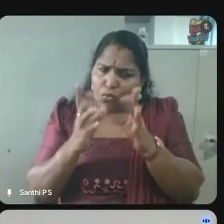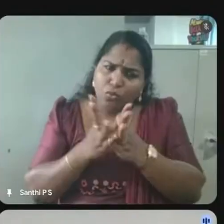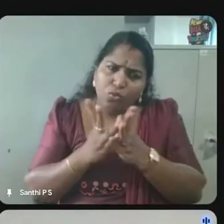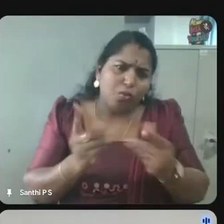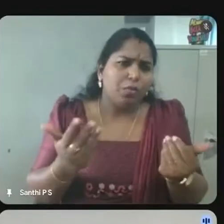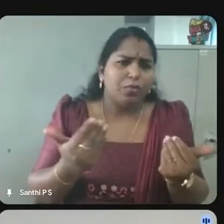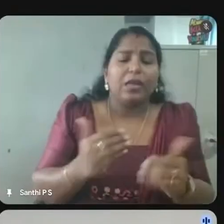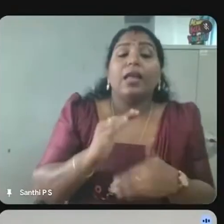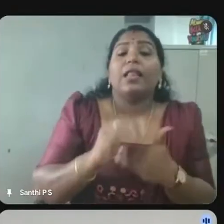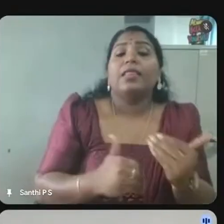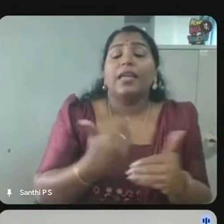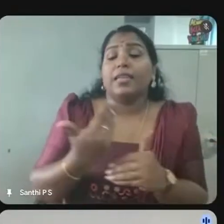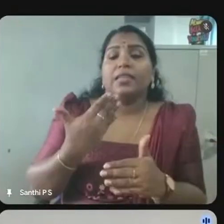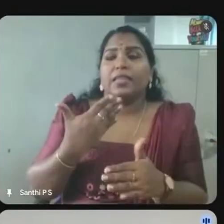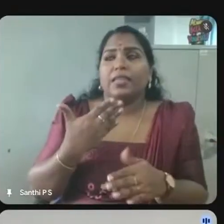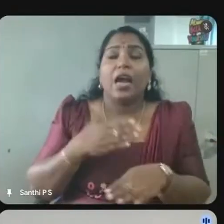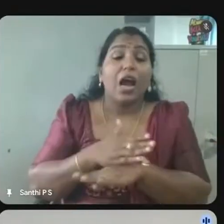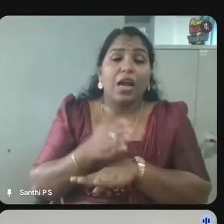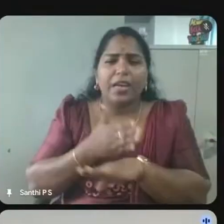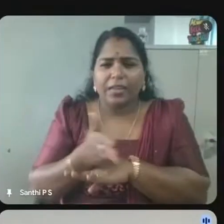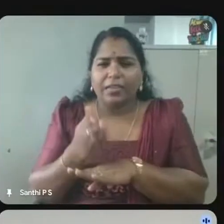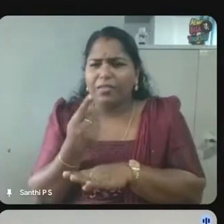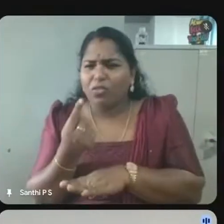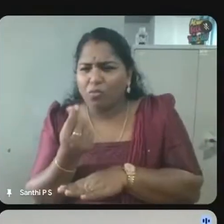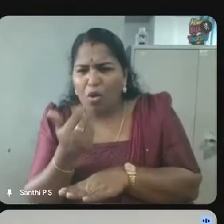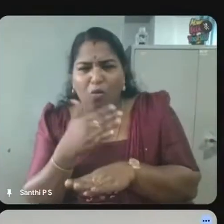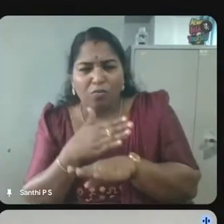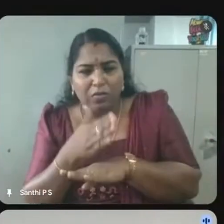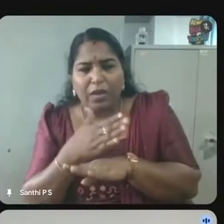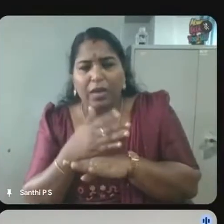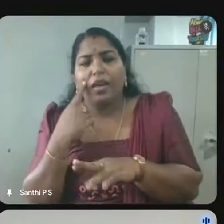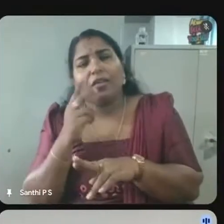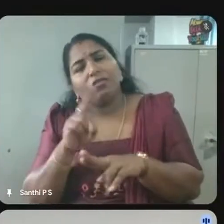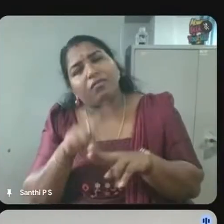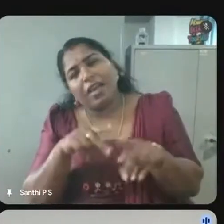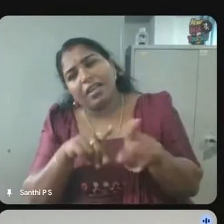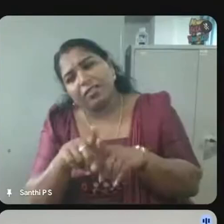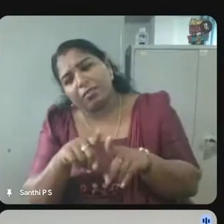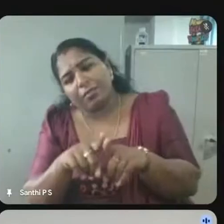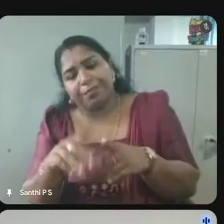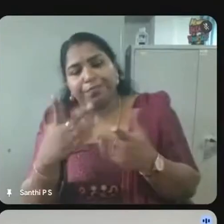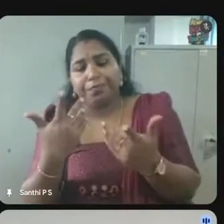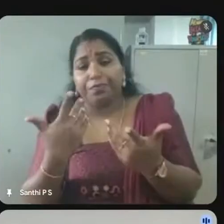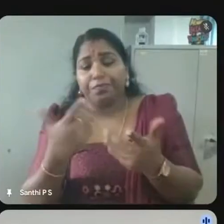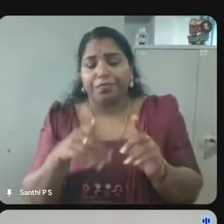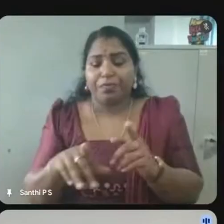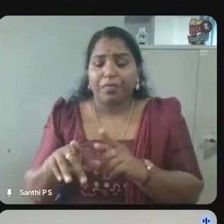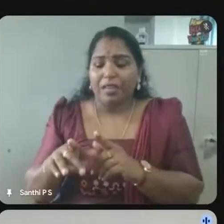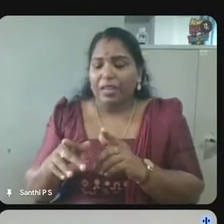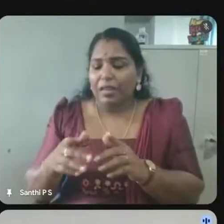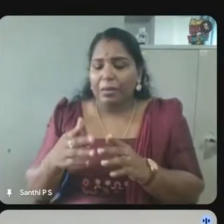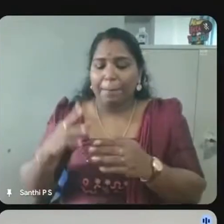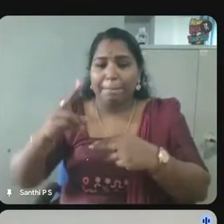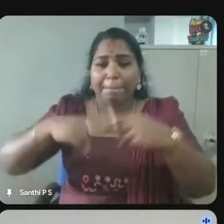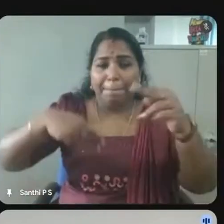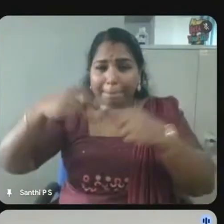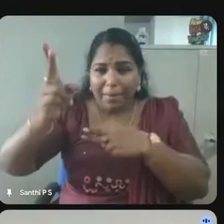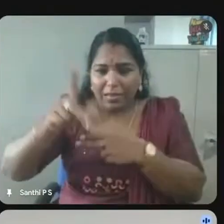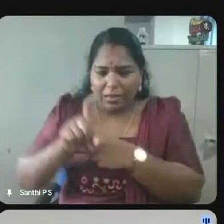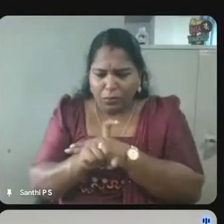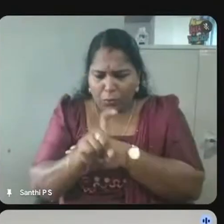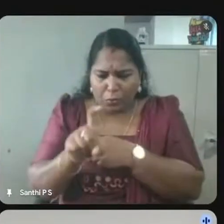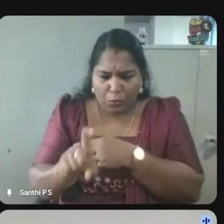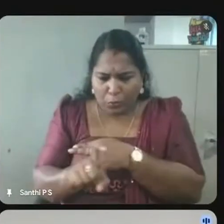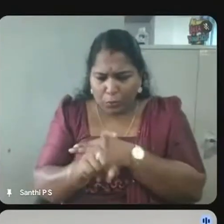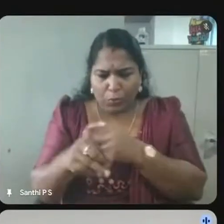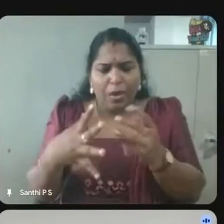ഉപയോഗിക്കാം. അതുപോലെ ഇഞ്ചുറി പറ്റിയാൽ, ചെറിയ ചെറിയ ഇഞ്ചുറീസ് ആണ്, ഒരു ഫോറിൻ ബോഡിയാണ്. നമ്മളിപ്പോൾ വെൽഡിങ് ചെയ്യുന്ന ആളുകൾ പലപ്പോഴും ഈ മെറ്റൽ കണ്ണിൽ വീണിട്ട് വരും. അവർക്കൊരു